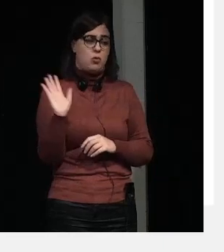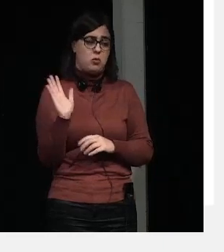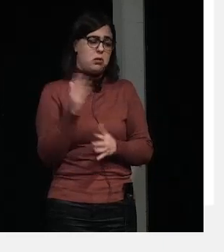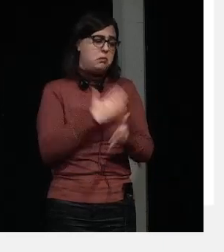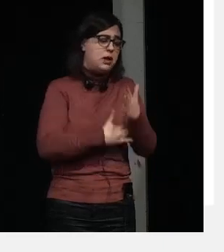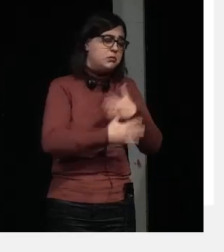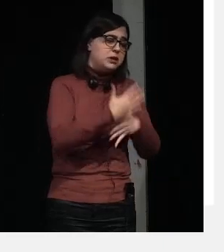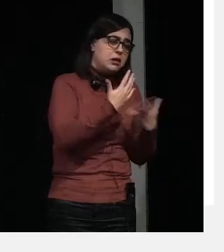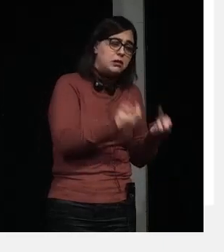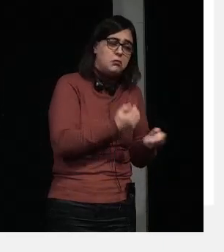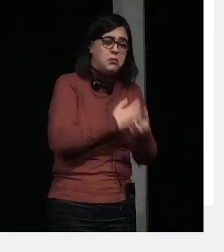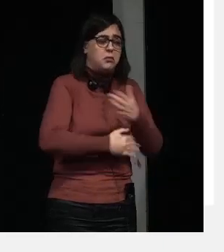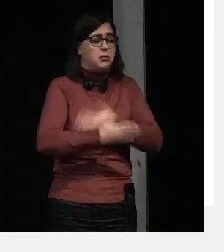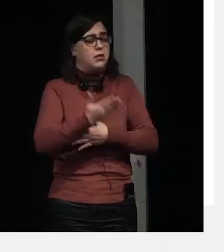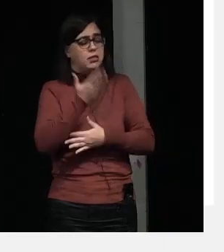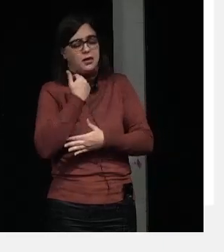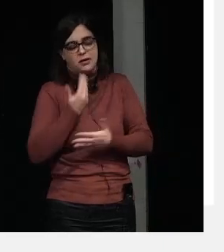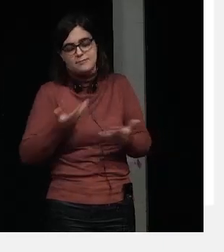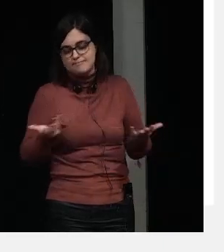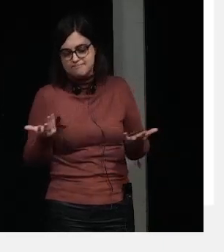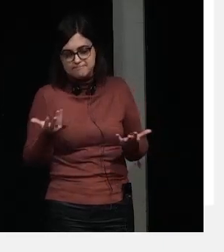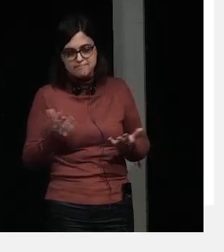αναπηρία είτε χωρίς αναπηρία.